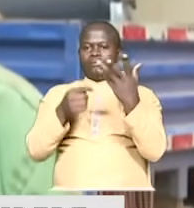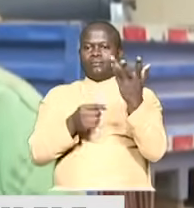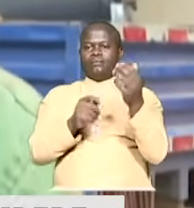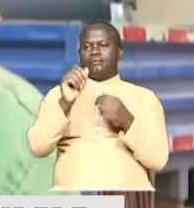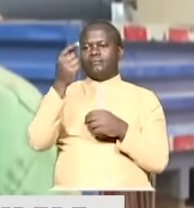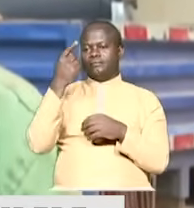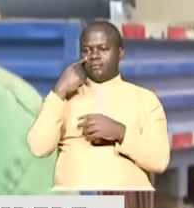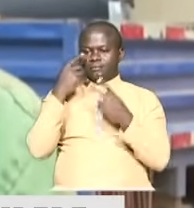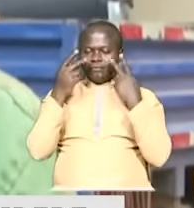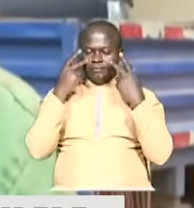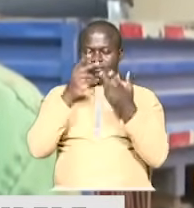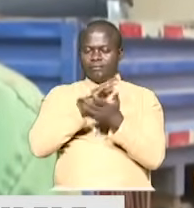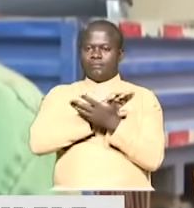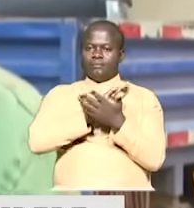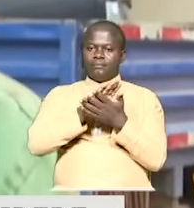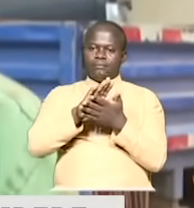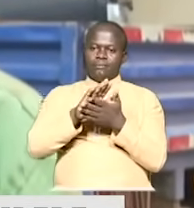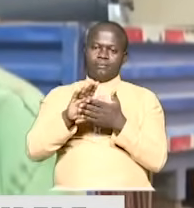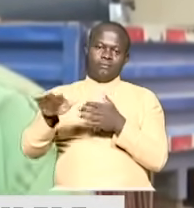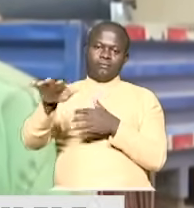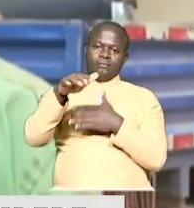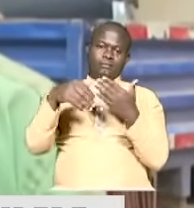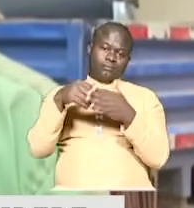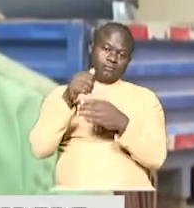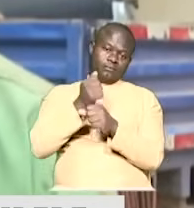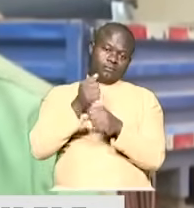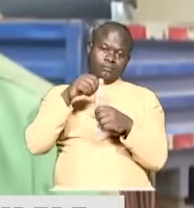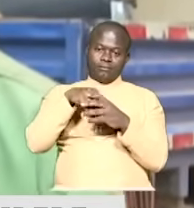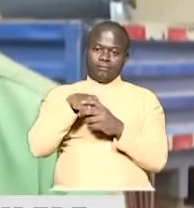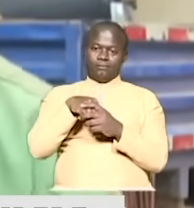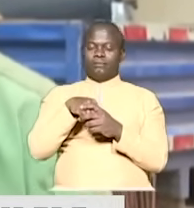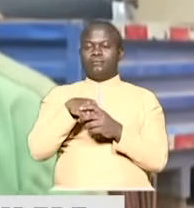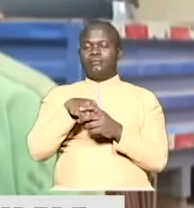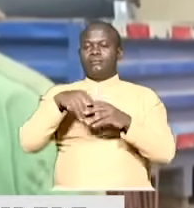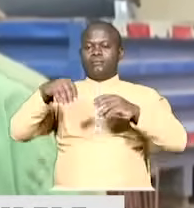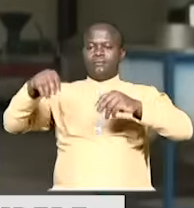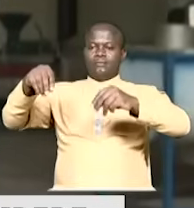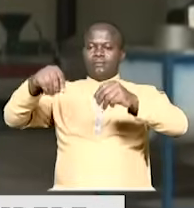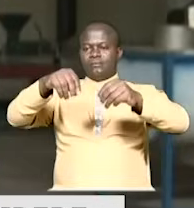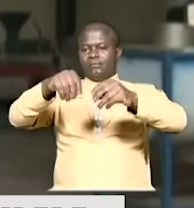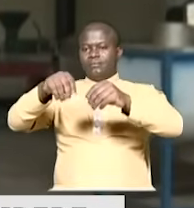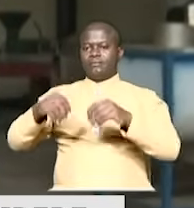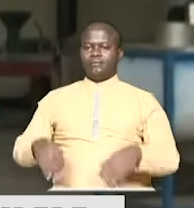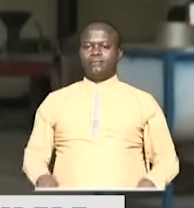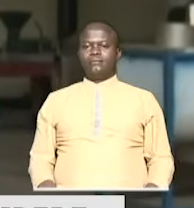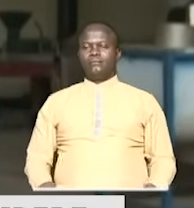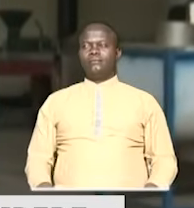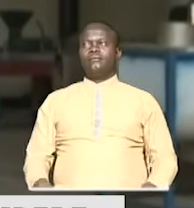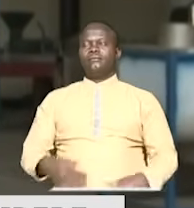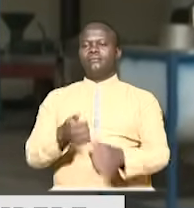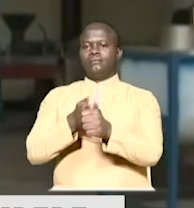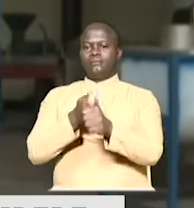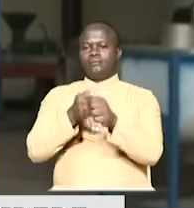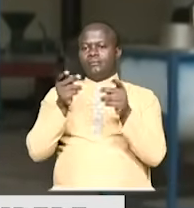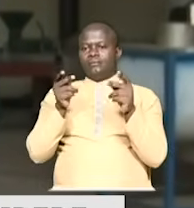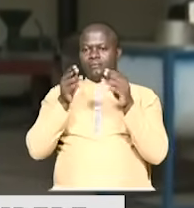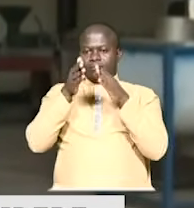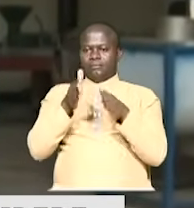kubona dufite isuku hari hatwakoreraga mu ntuza mwivumbi. Buri muntu agera ahantu